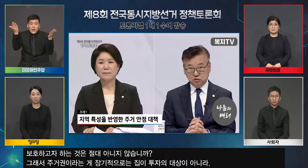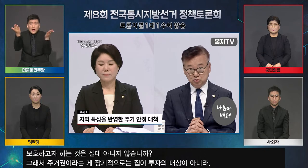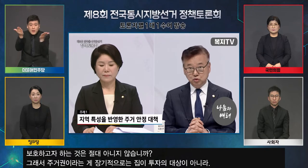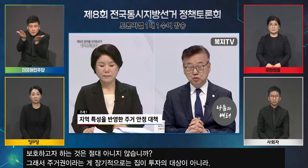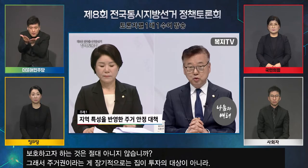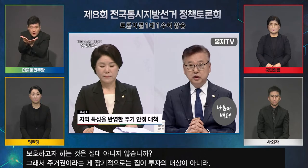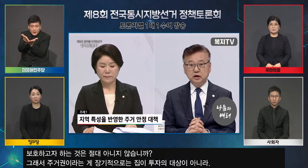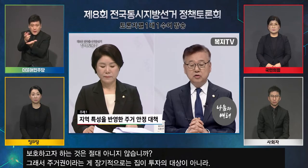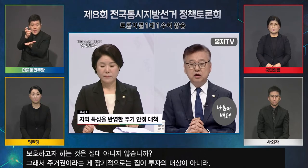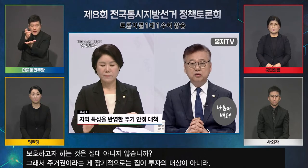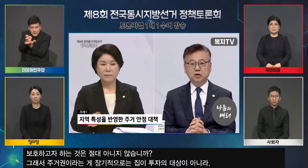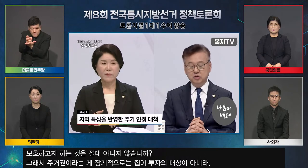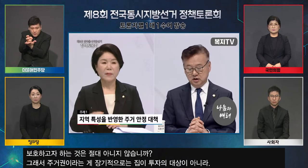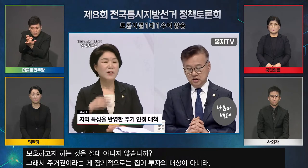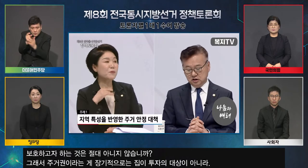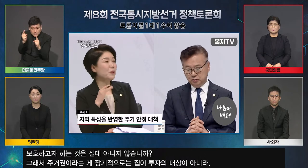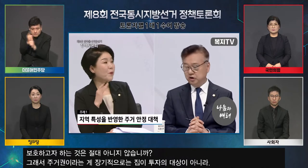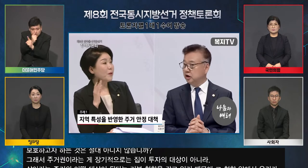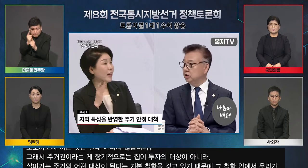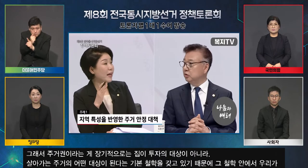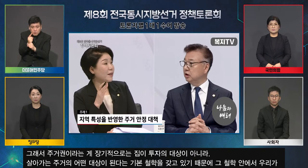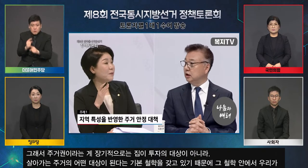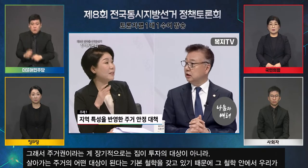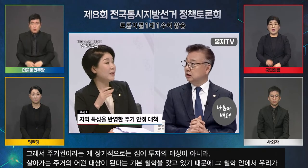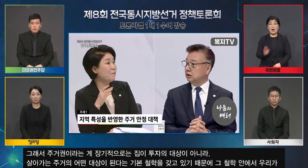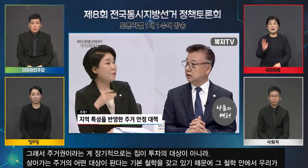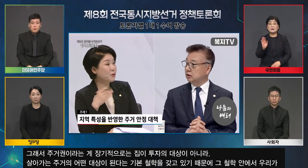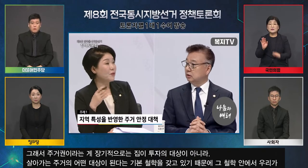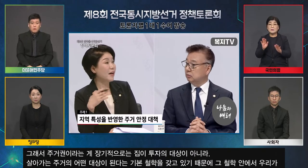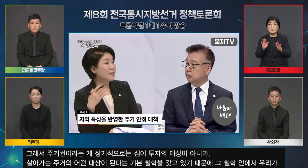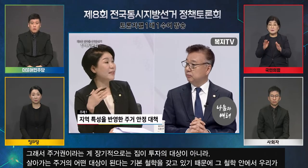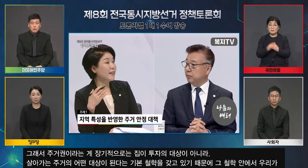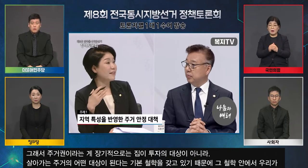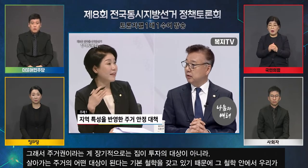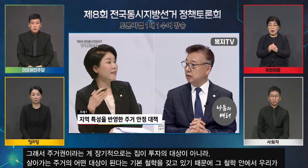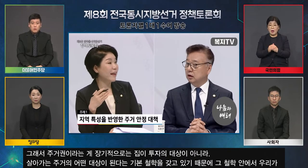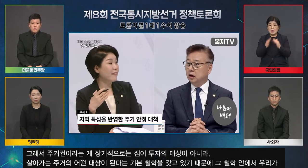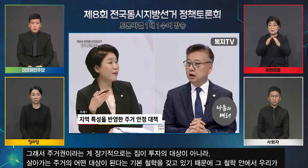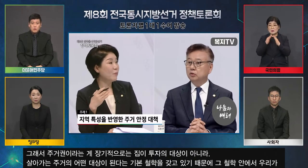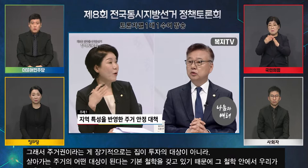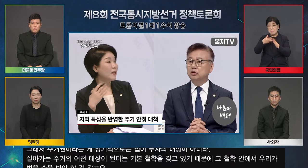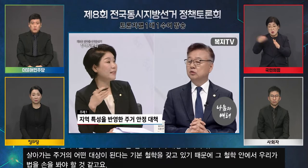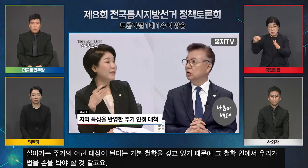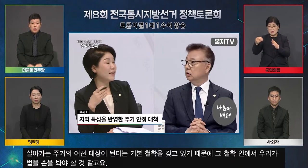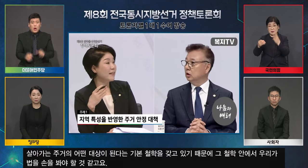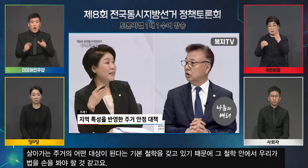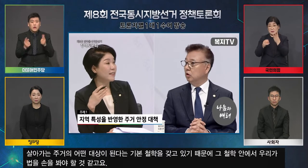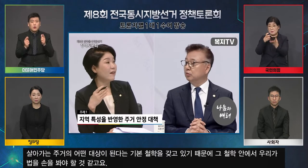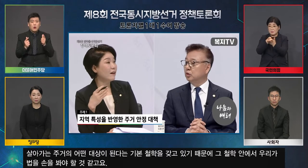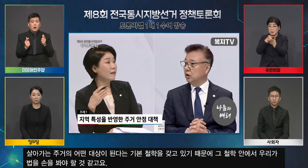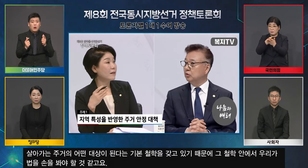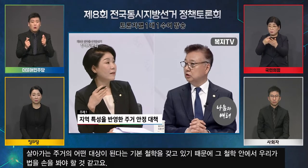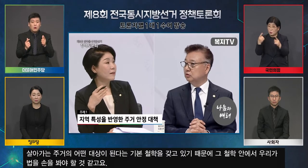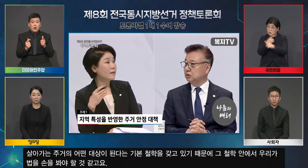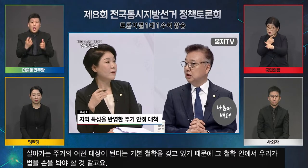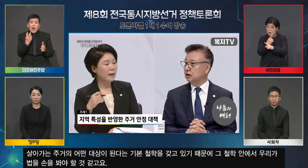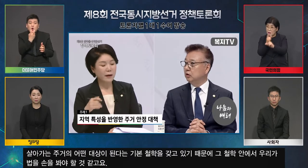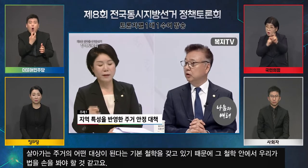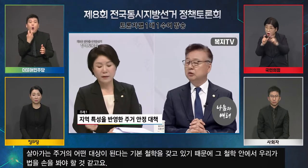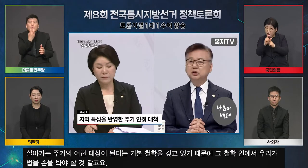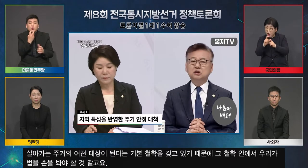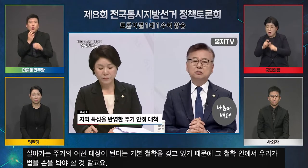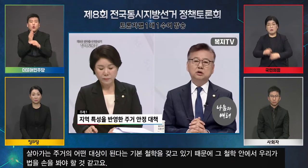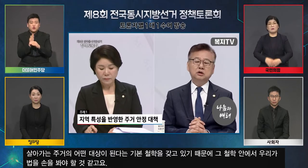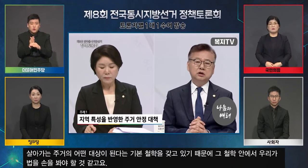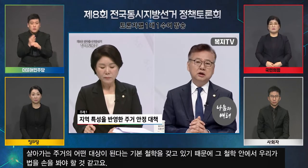손을 보여야 될 것 같고요. 그러면 이번에 임대차 3법을 수정하시겠다는 얘기네요. 보완하시겠다는 얘기죠? 검토를 하고 있습니다.